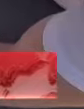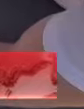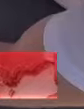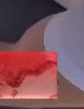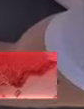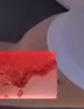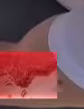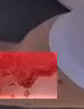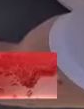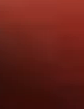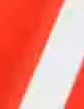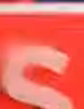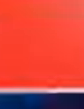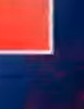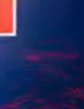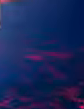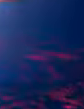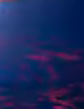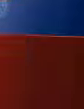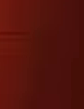чем разворовывал деньги?